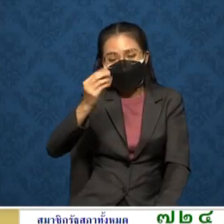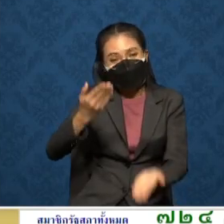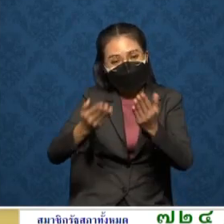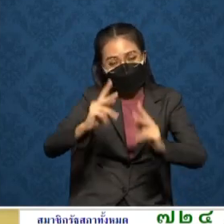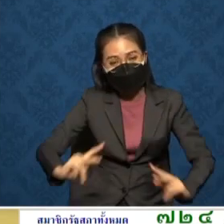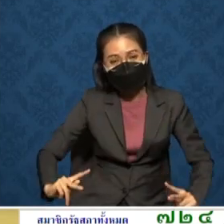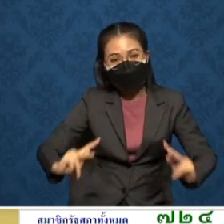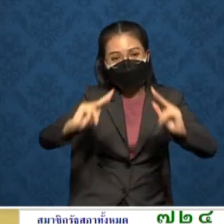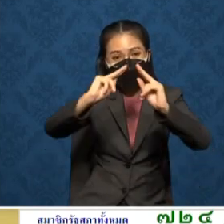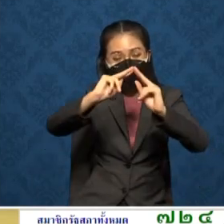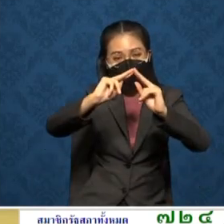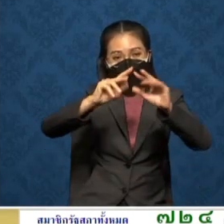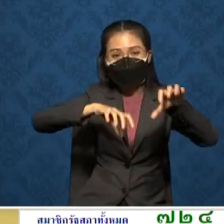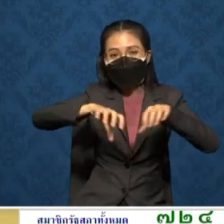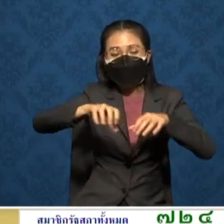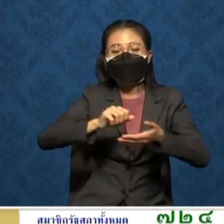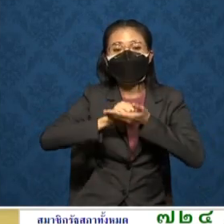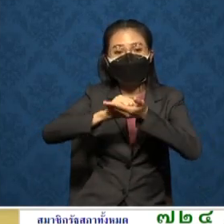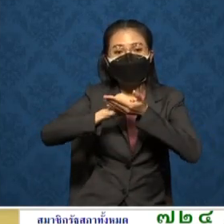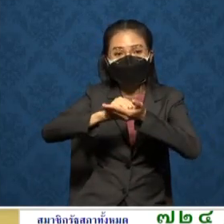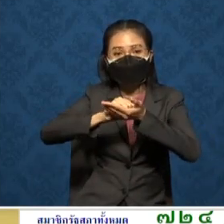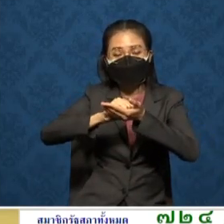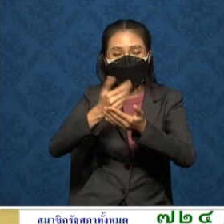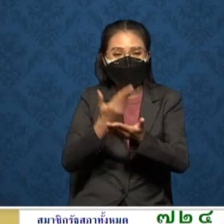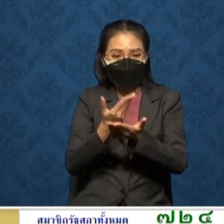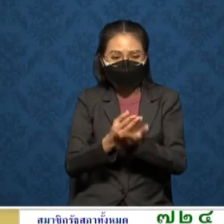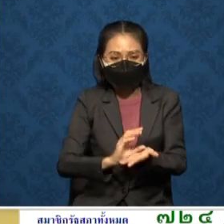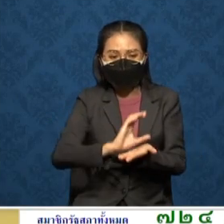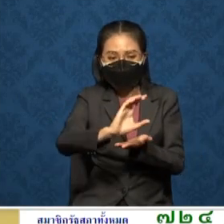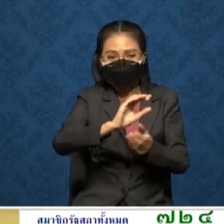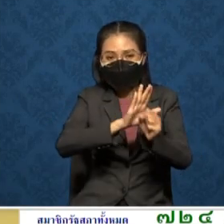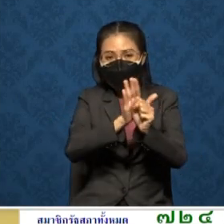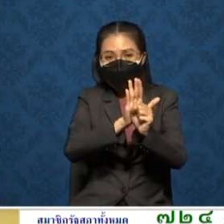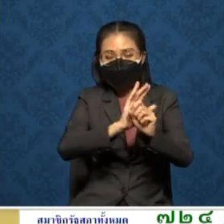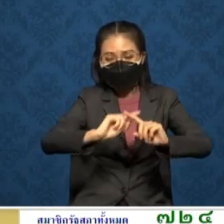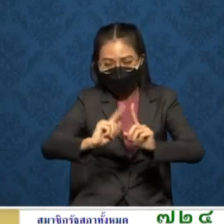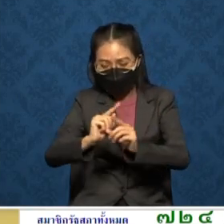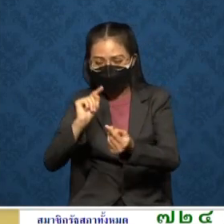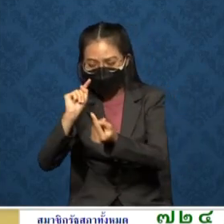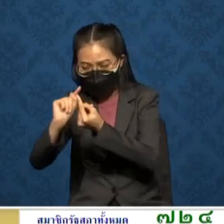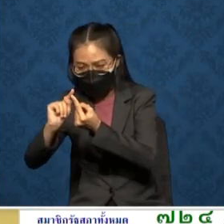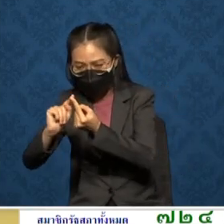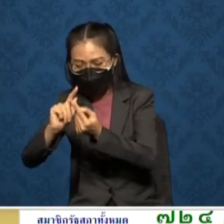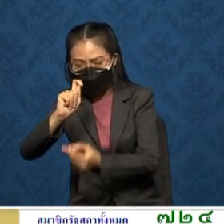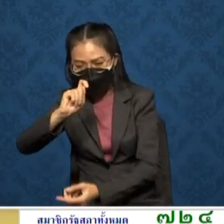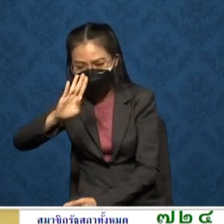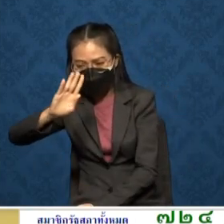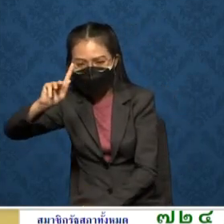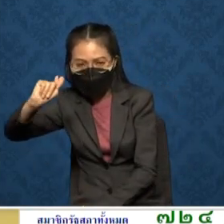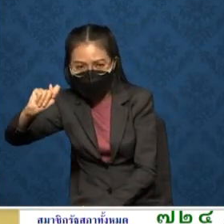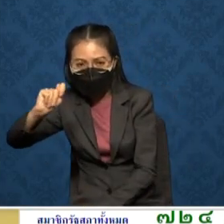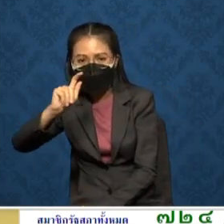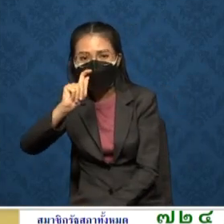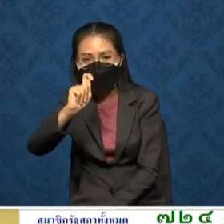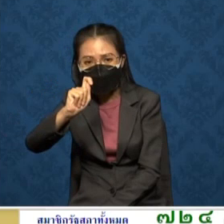วกนั้นเขาคงมีสถานะการเงินพอแต่ที่จะให้ท้องถิ่นอำนวยความสะดวกด้วยนั้นบ